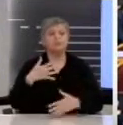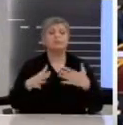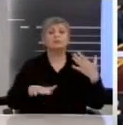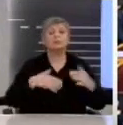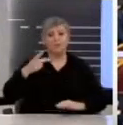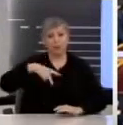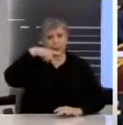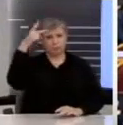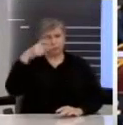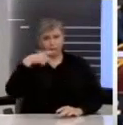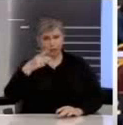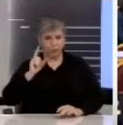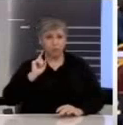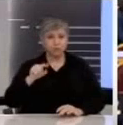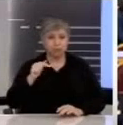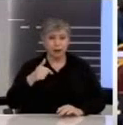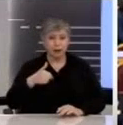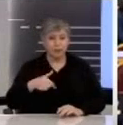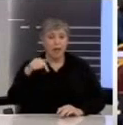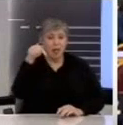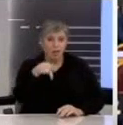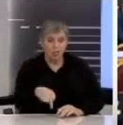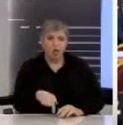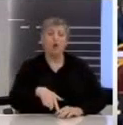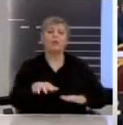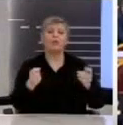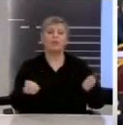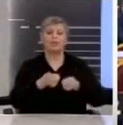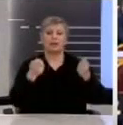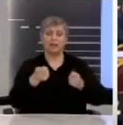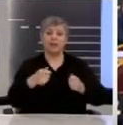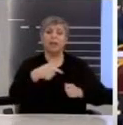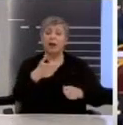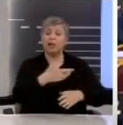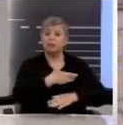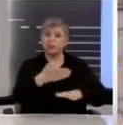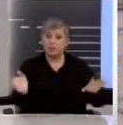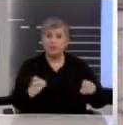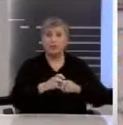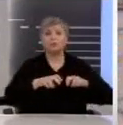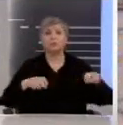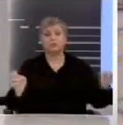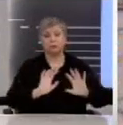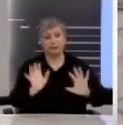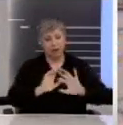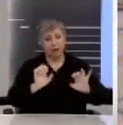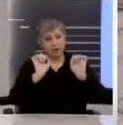Ασυδοσία και αυθαιρεσία δεν θα υπάρξει εδώ μέσα. Στα πάνελ και στα κανάλια μόνο. Παρακαλώ, κύριε Βορύδη.